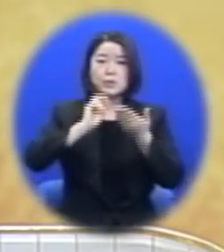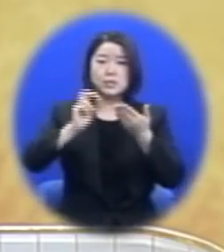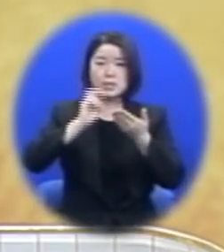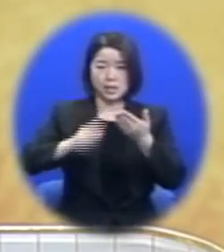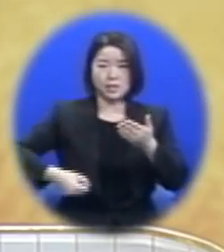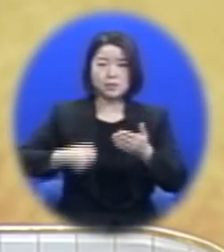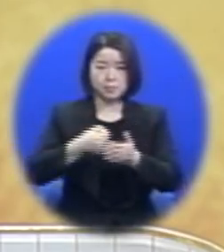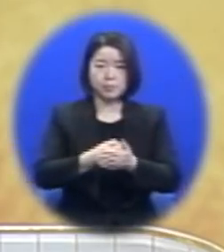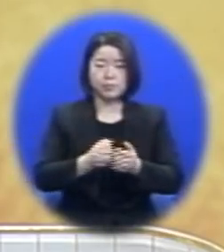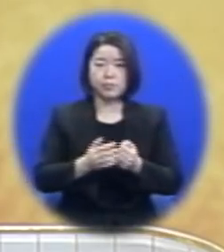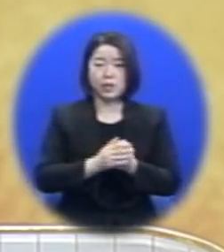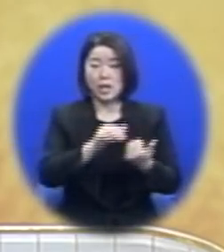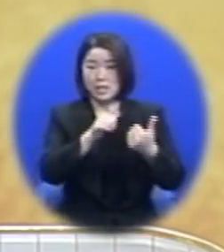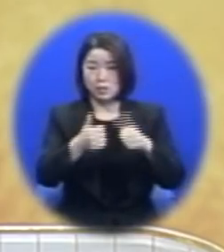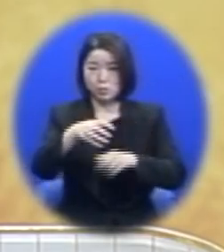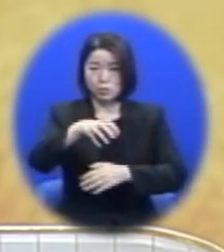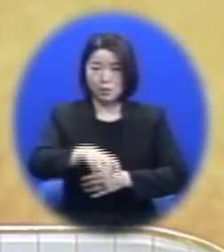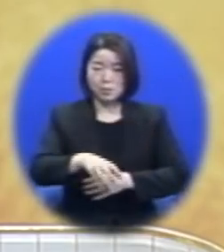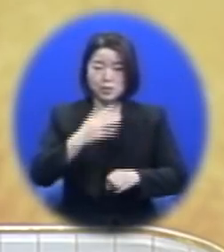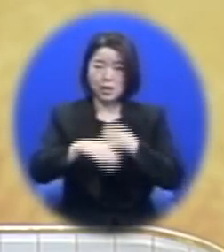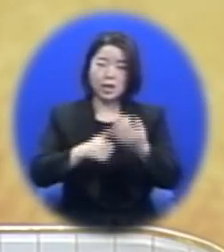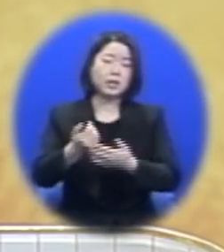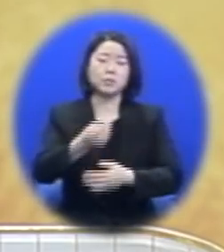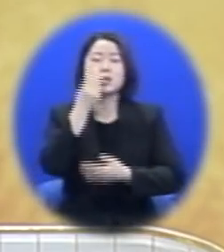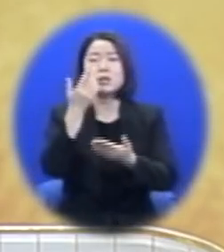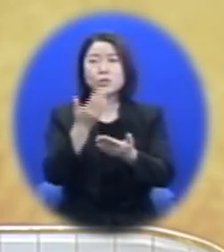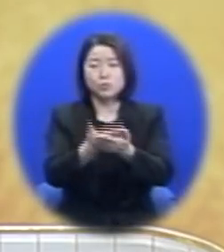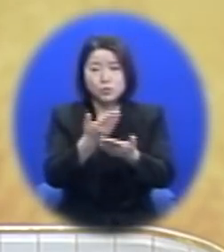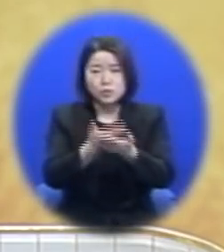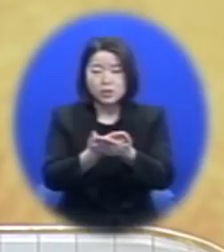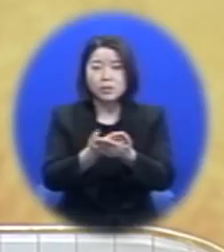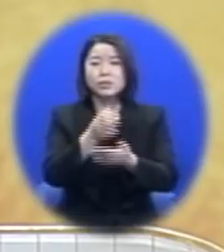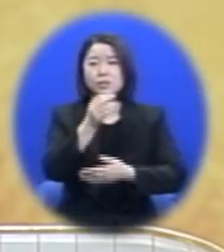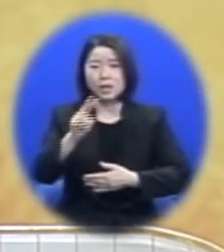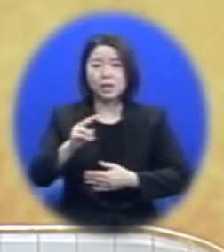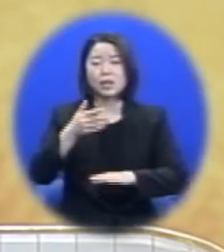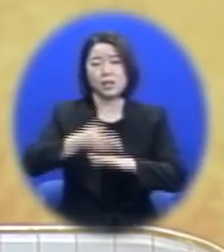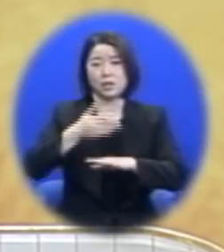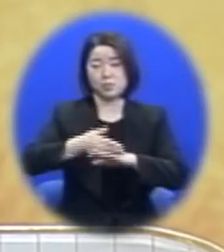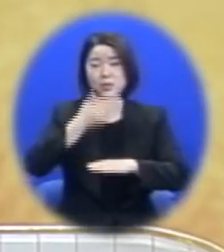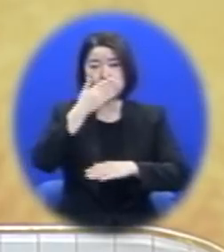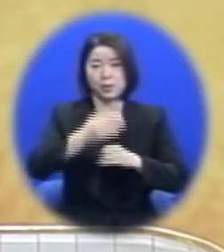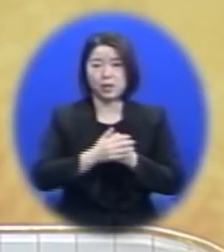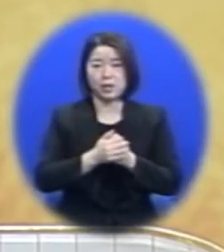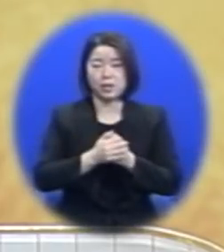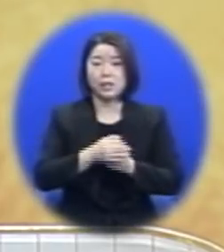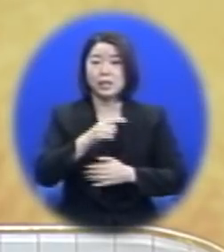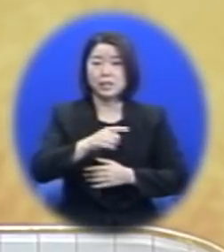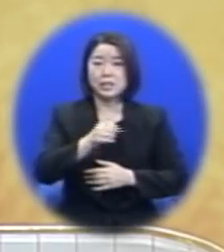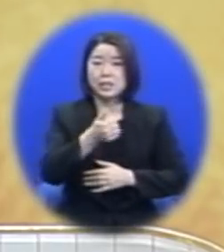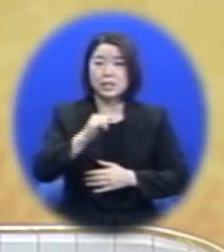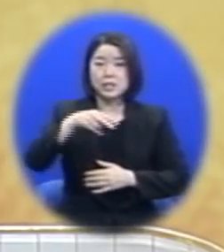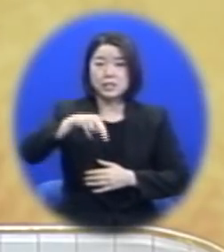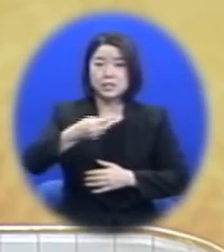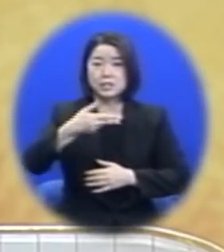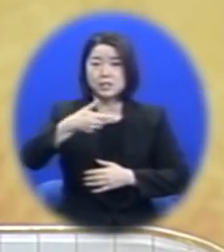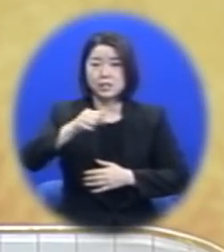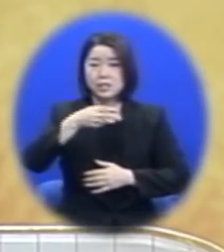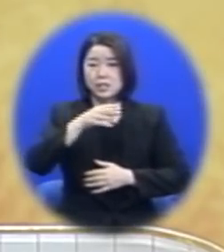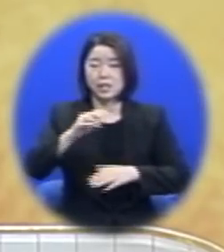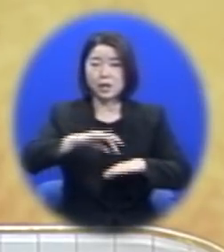찬양하겠습니다. 죽음 앞에서 하나님 살려주셔야 감사하지 않겠습니까? 했던 히스기야의